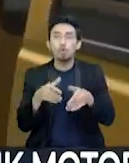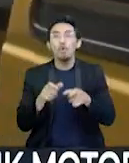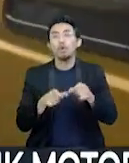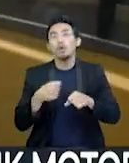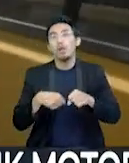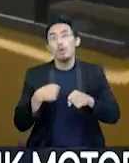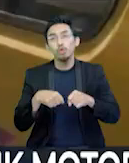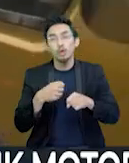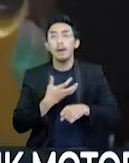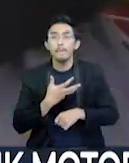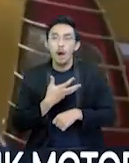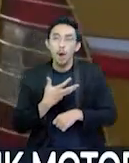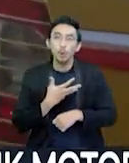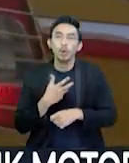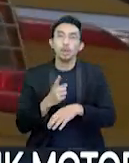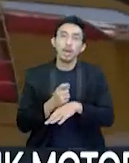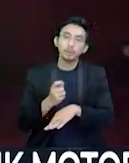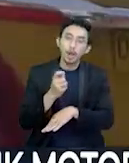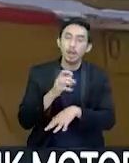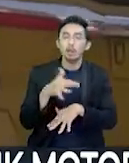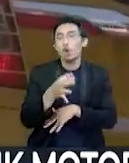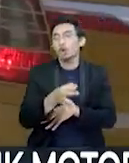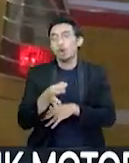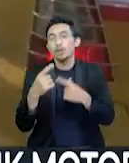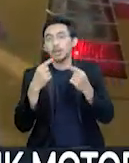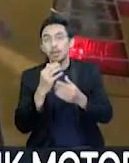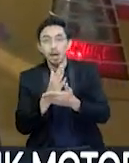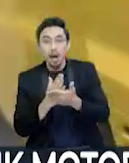Tasikmalaya, Ciamis, dan sejumlah kota di Jawa Tengah serta Jawa Timur.